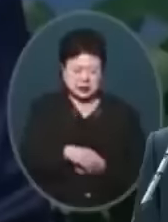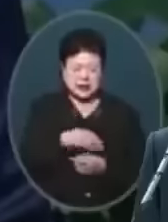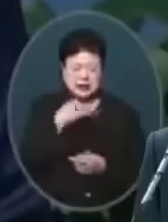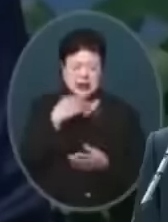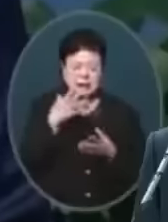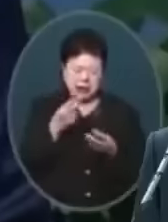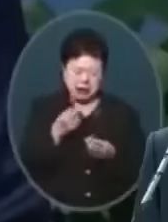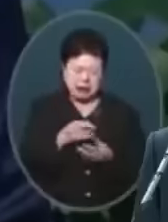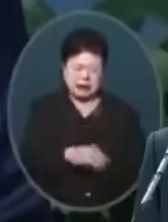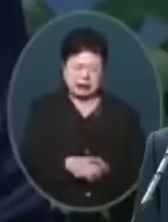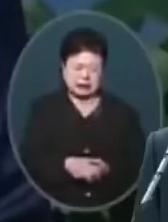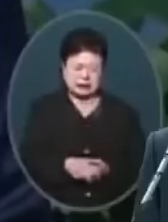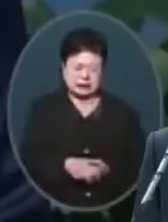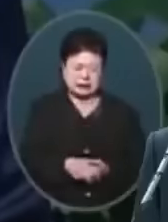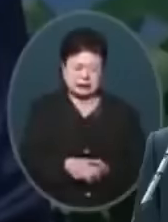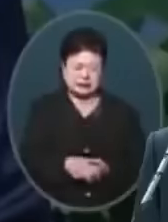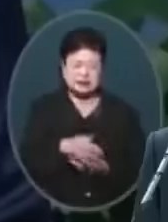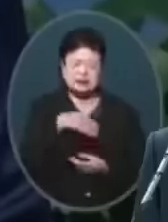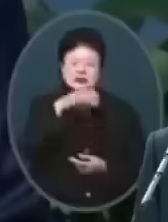나이는 많고